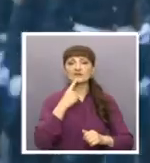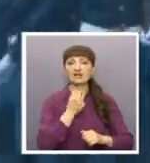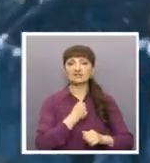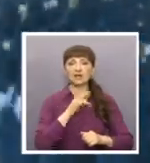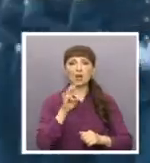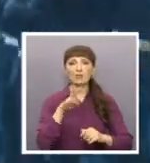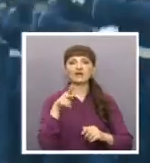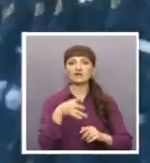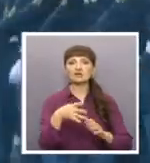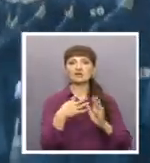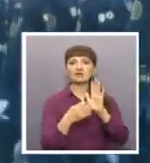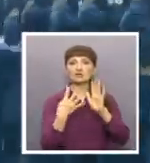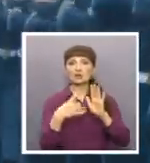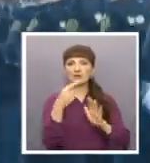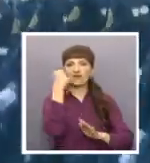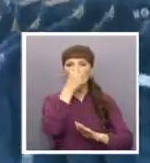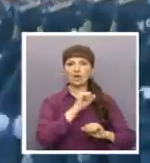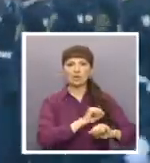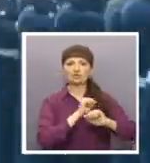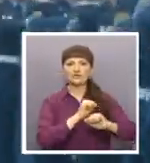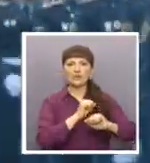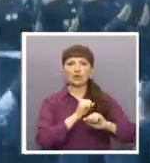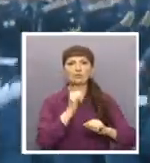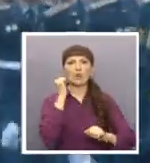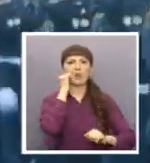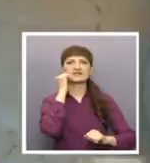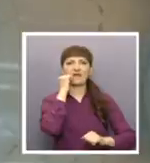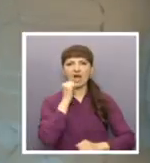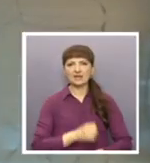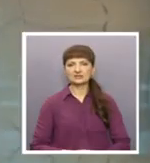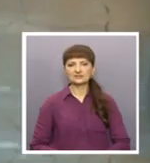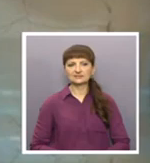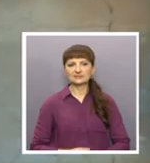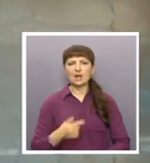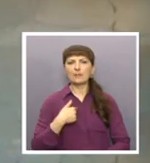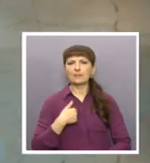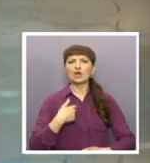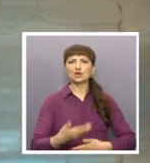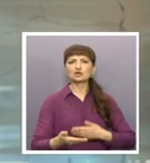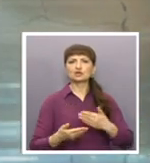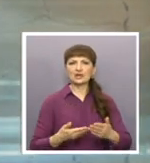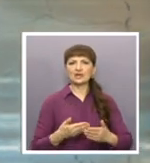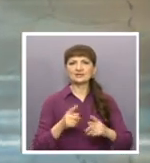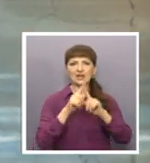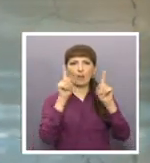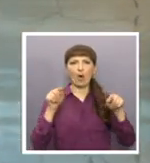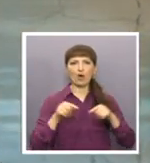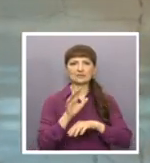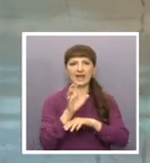ноябре 1941 года удерживали оборону Москвы. Мы шли с